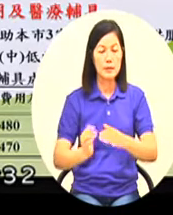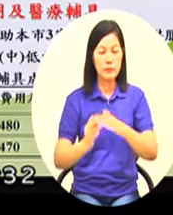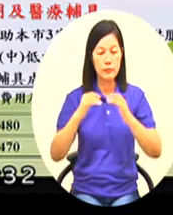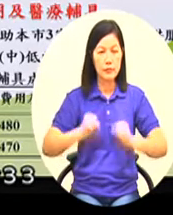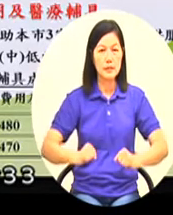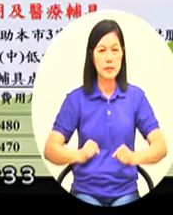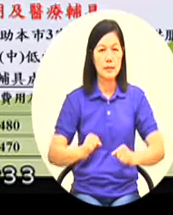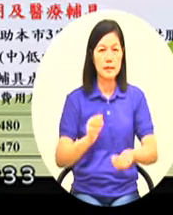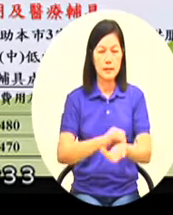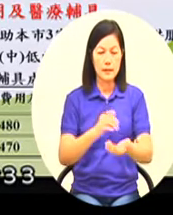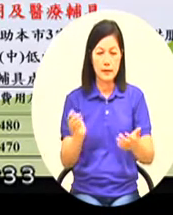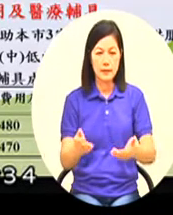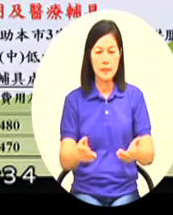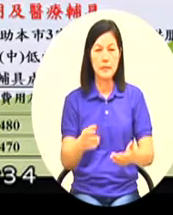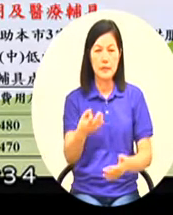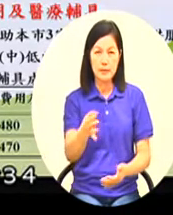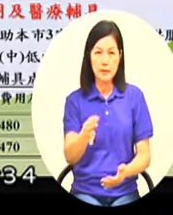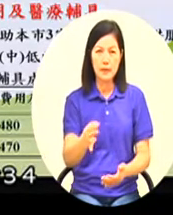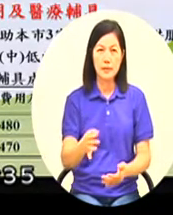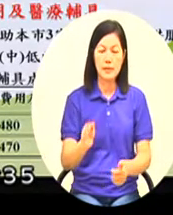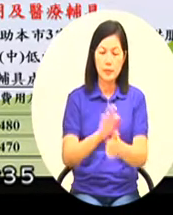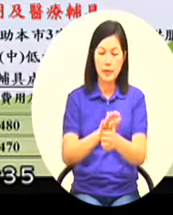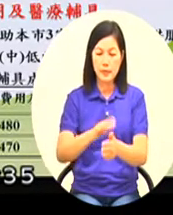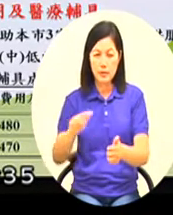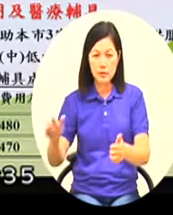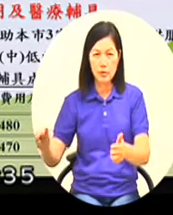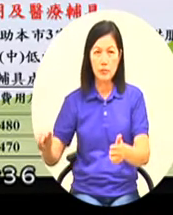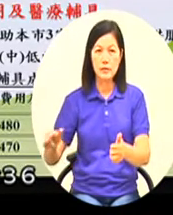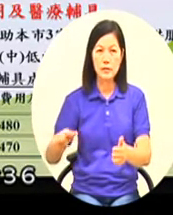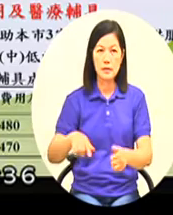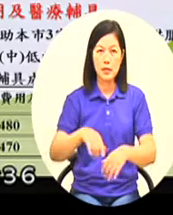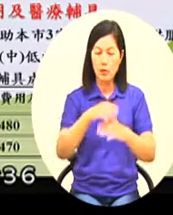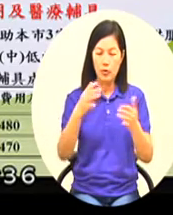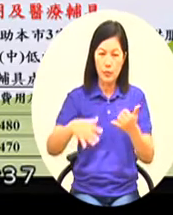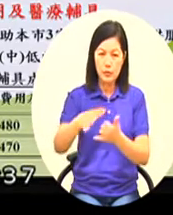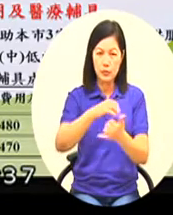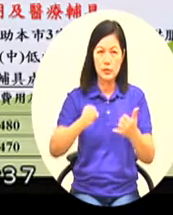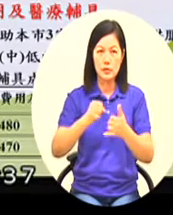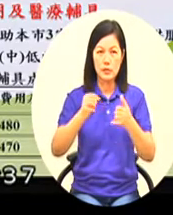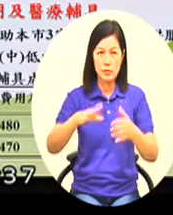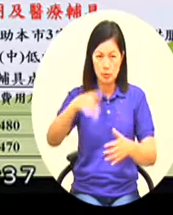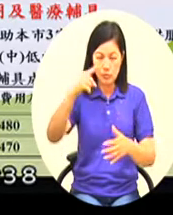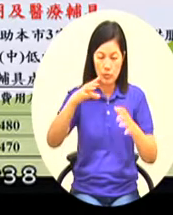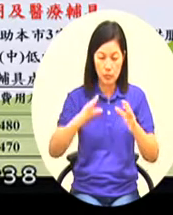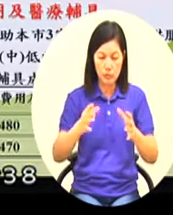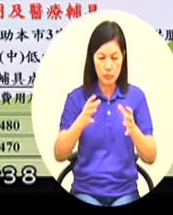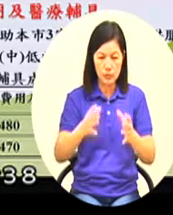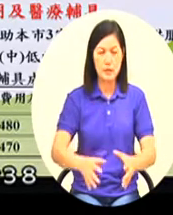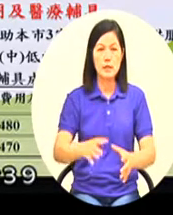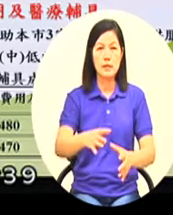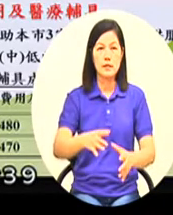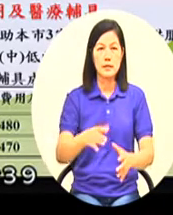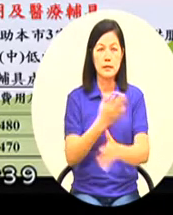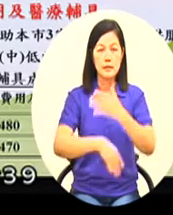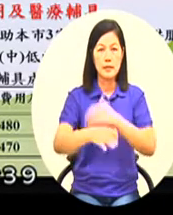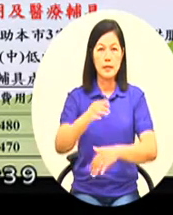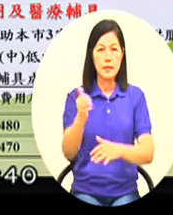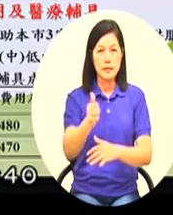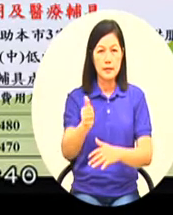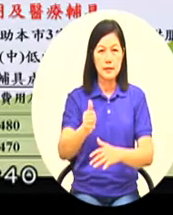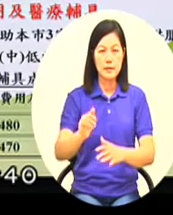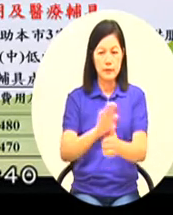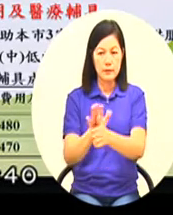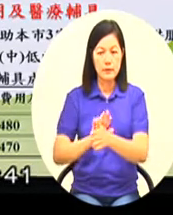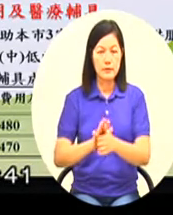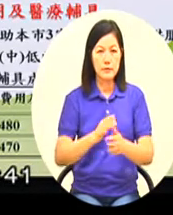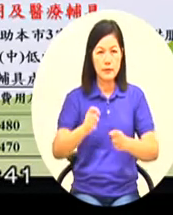用跟医疗辅具的部分。那这我们全国所创的一个计划，就是对于身心障碍者的一个整合医疗服务计划。那